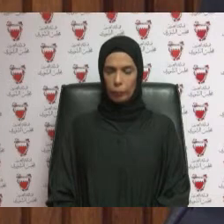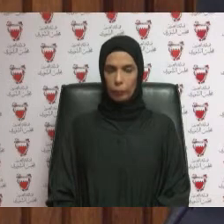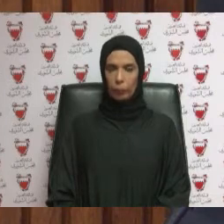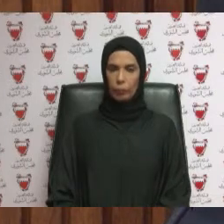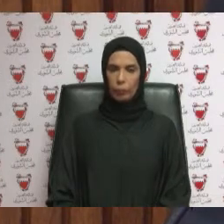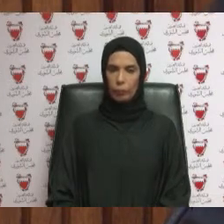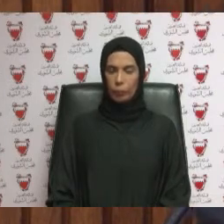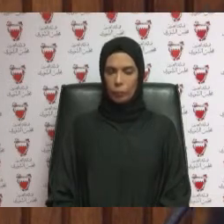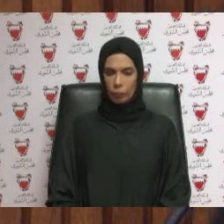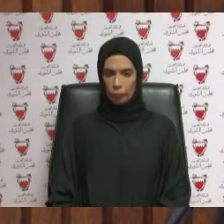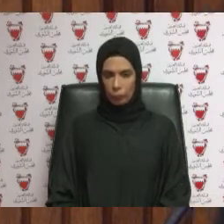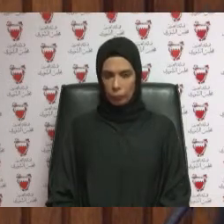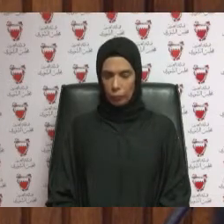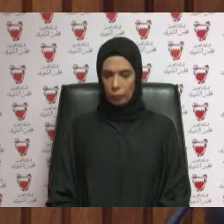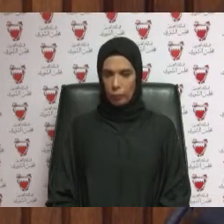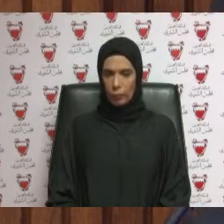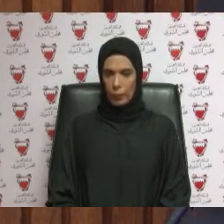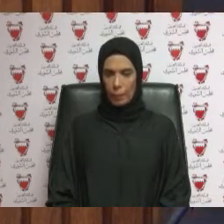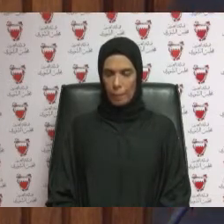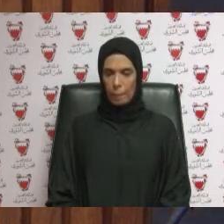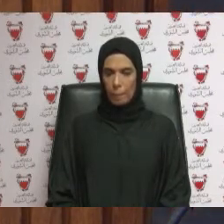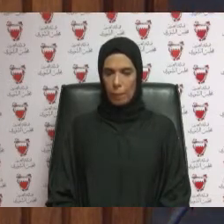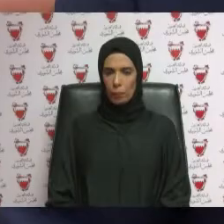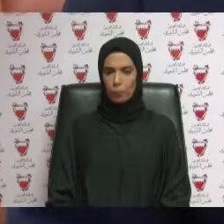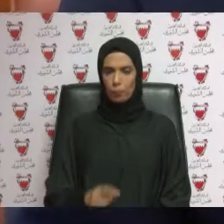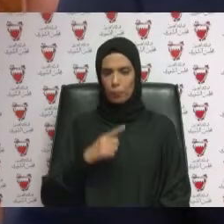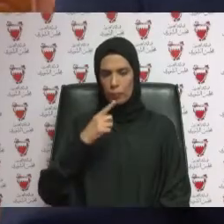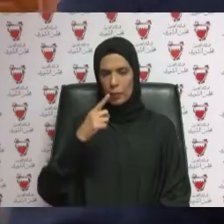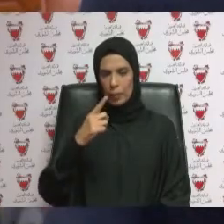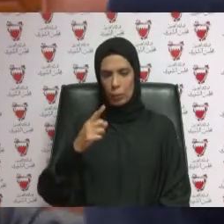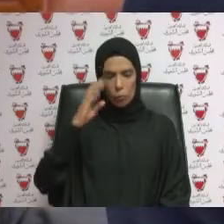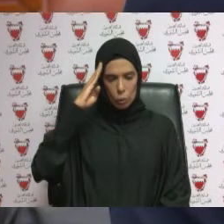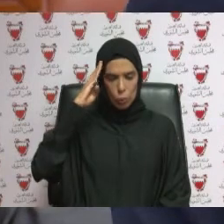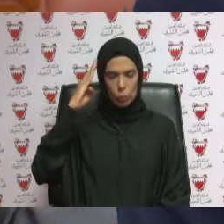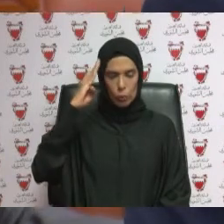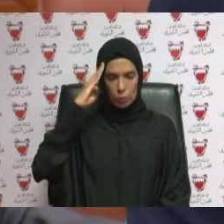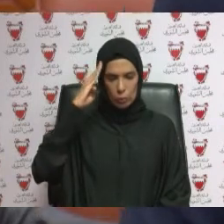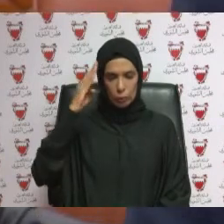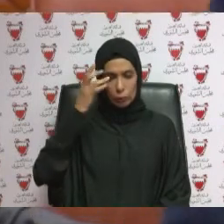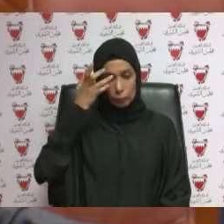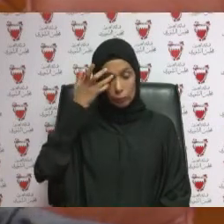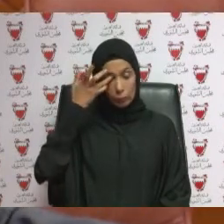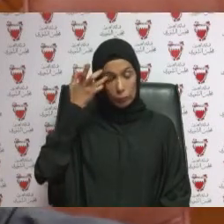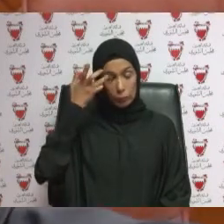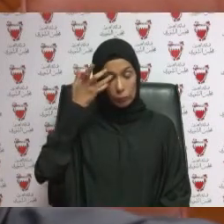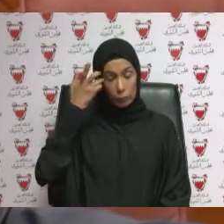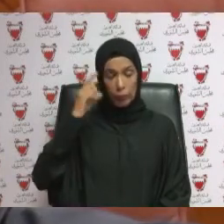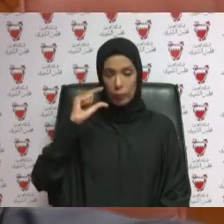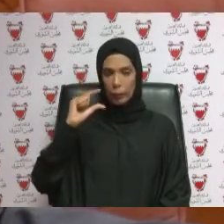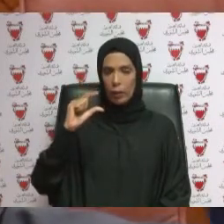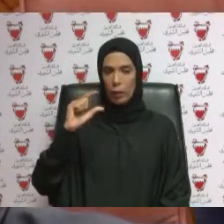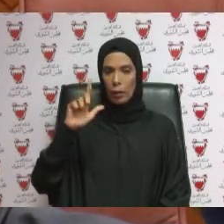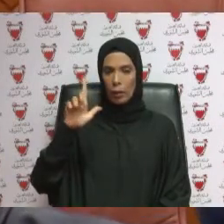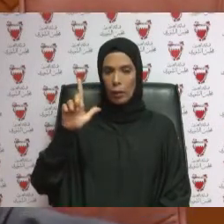شكرا معالي الرئيس. طبعا حبيت يعني نيابة عن اللجنة المالية أتقدم بشكر جزيل إلى الأخت دلال الزايد على